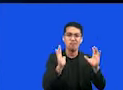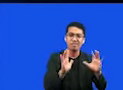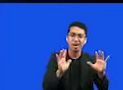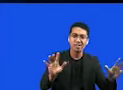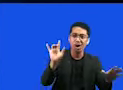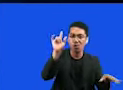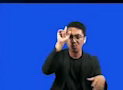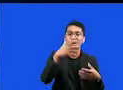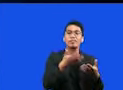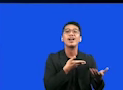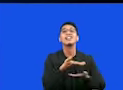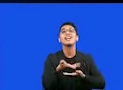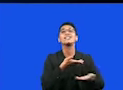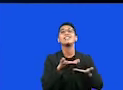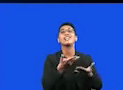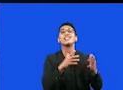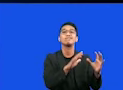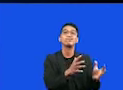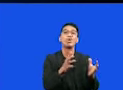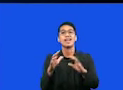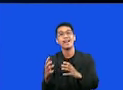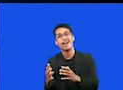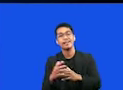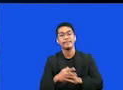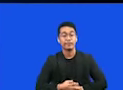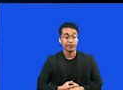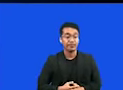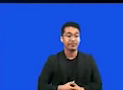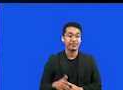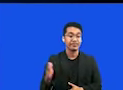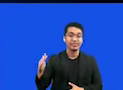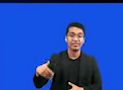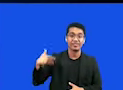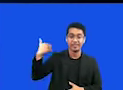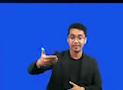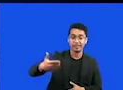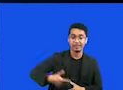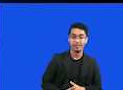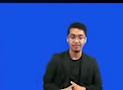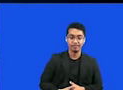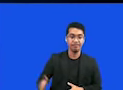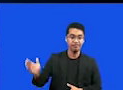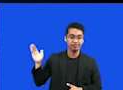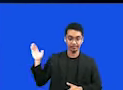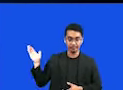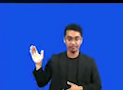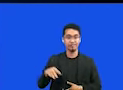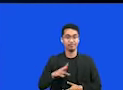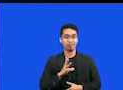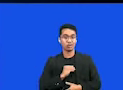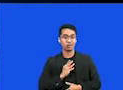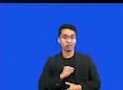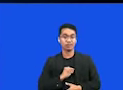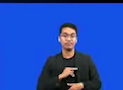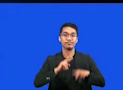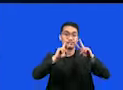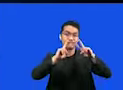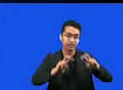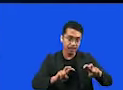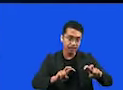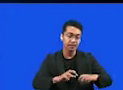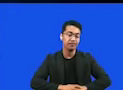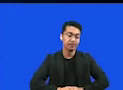layanan nah seperti itu lalu next nah ini menurut penelitian kalau